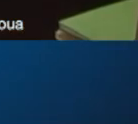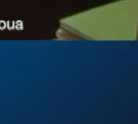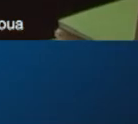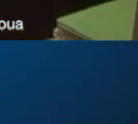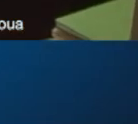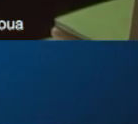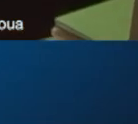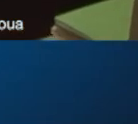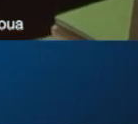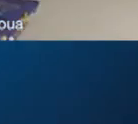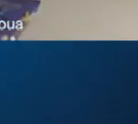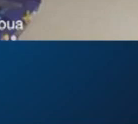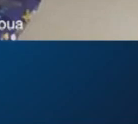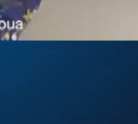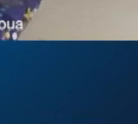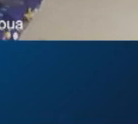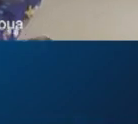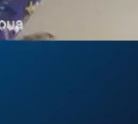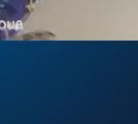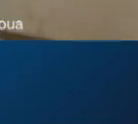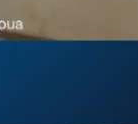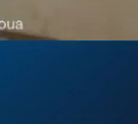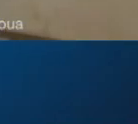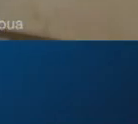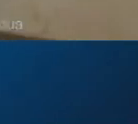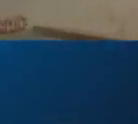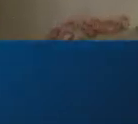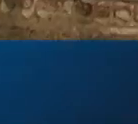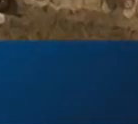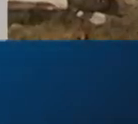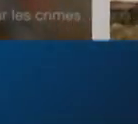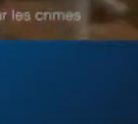de problèmes de structure pour accueillir ses agents.